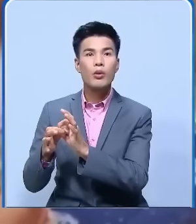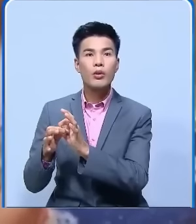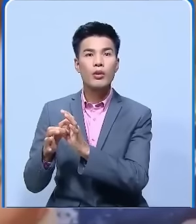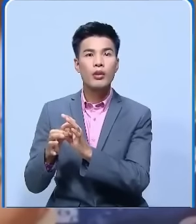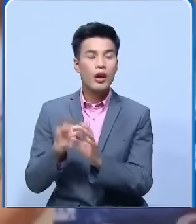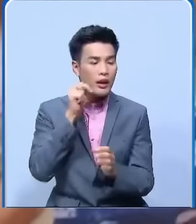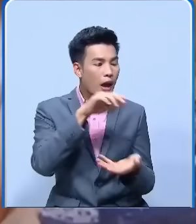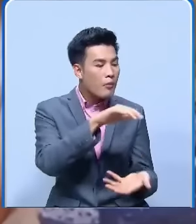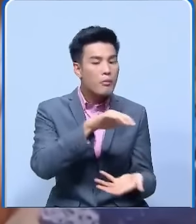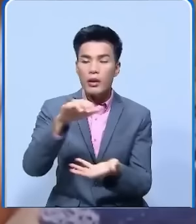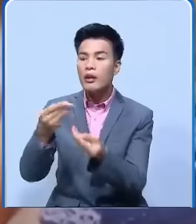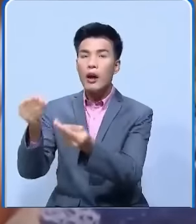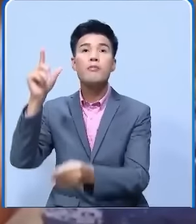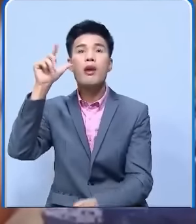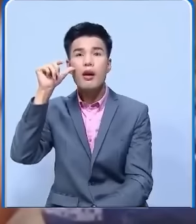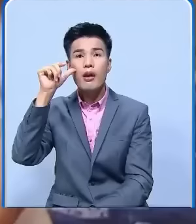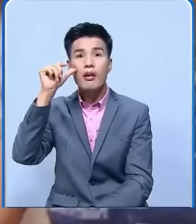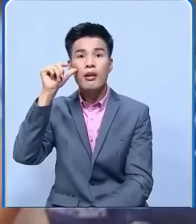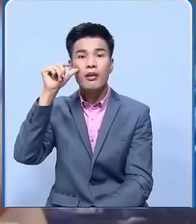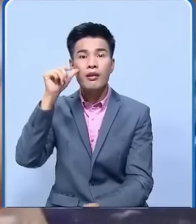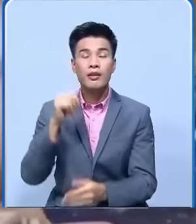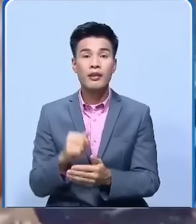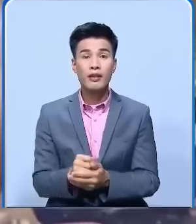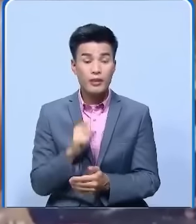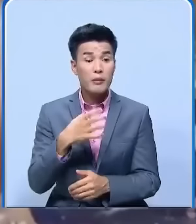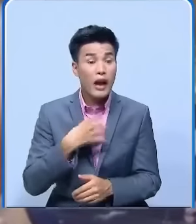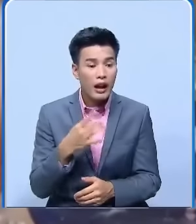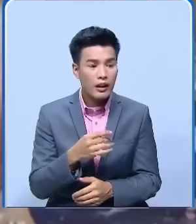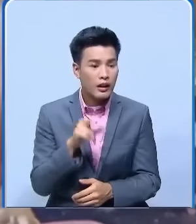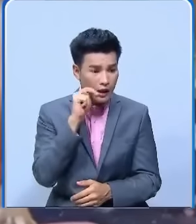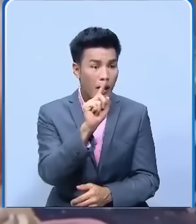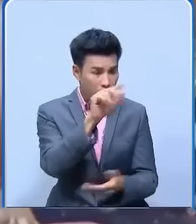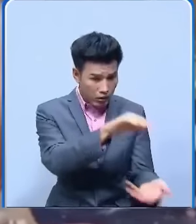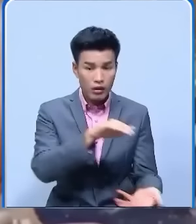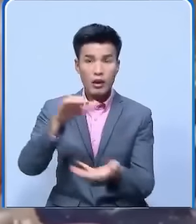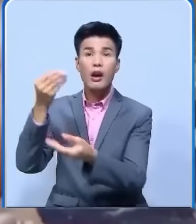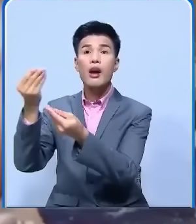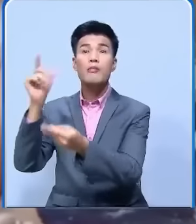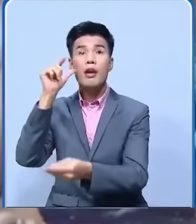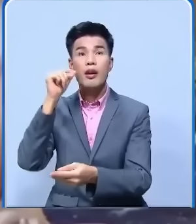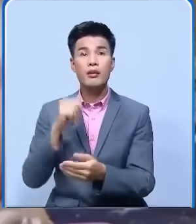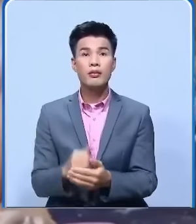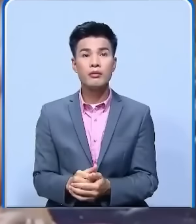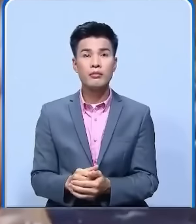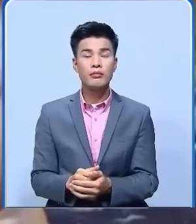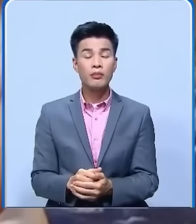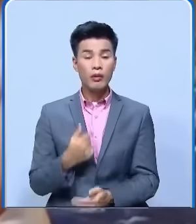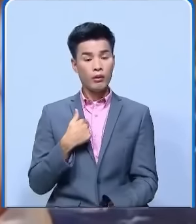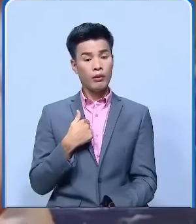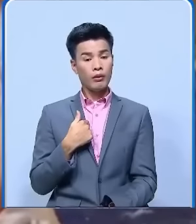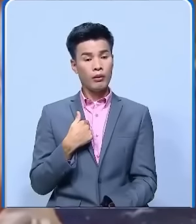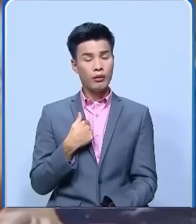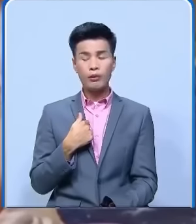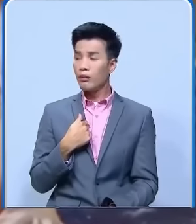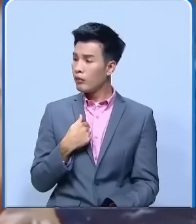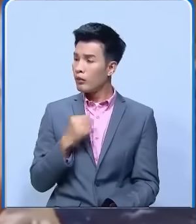แพ็คนึงเอาไว้ให้แม่กินแม่คุณสังเกตสายตาพี่ดุ๊กบ่งบอกทุกอย่างพี่ดุ๊กหันมาด้วย